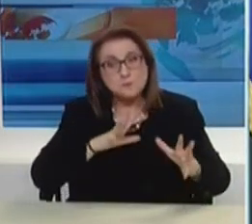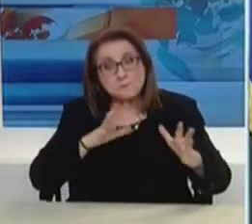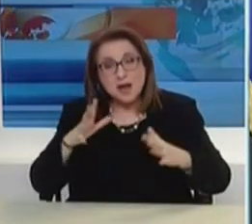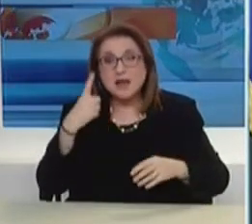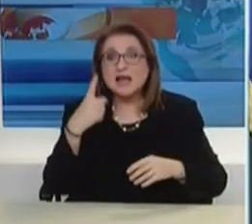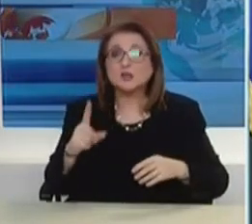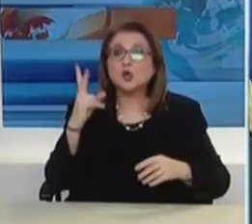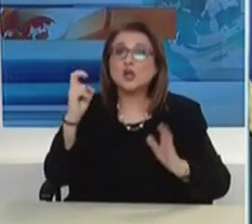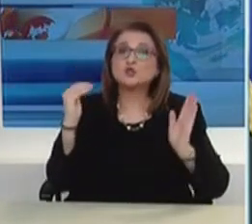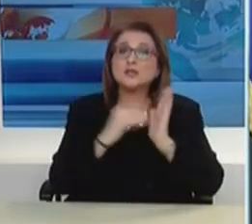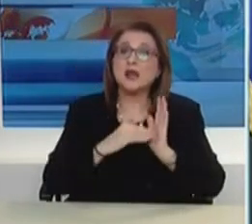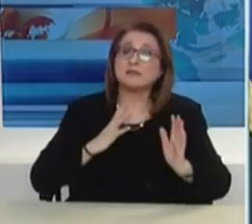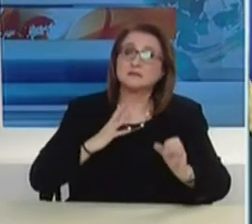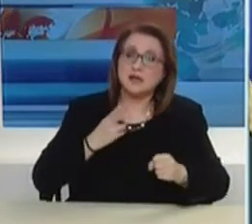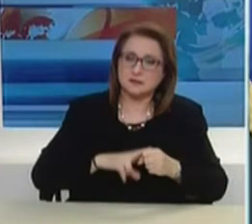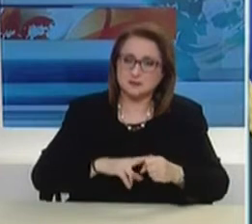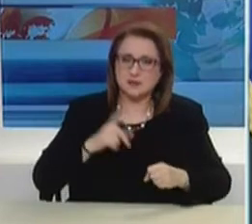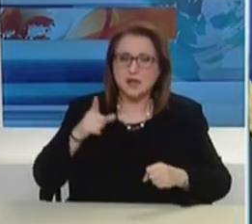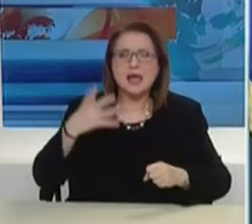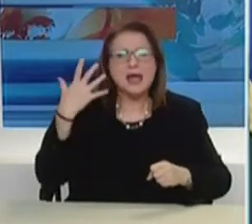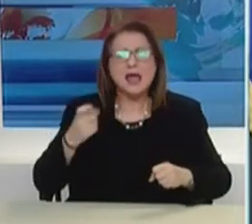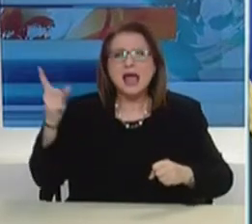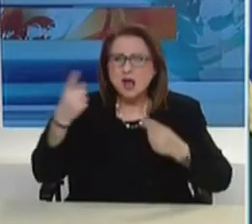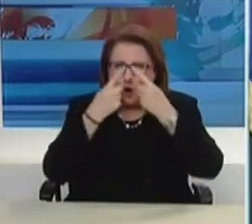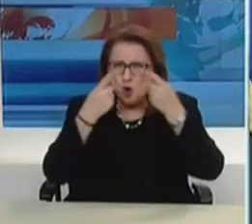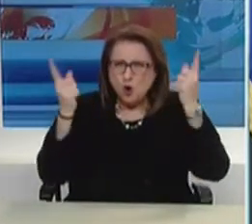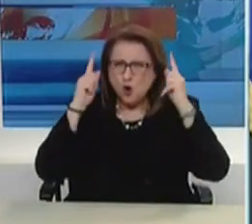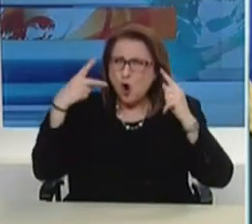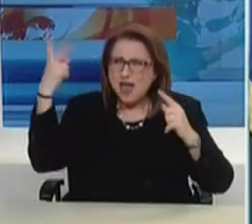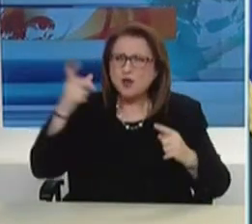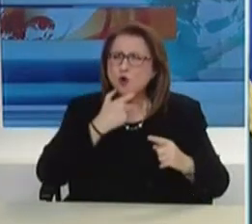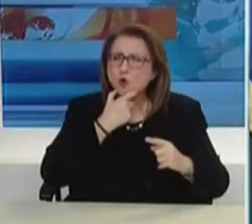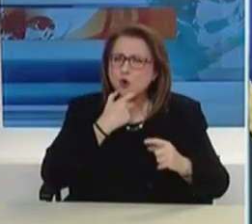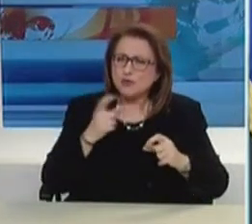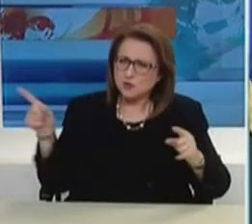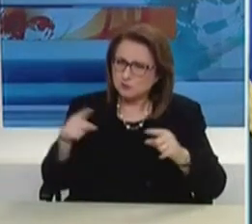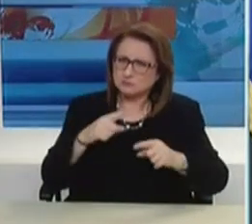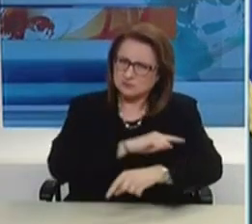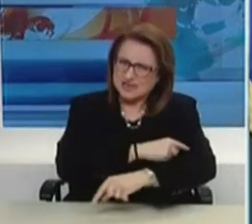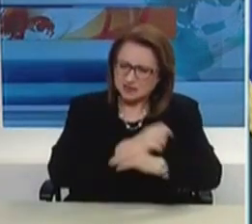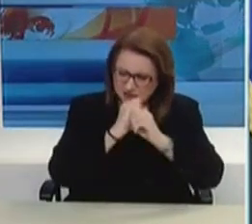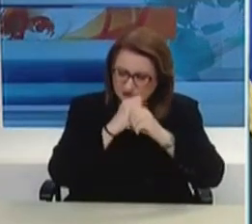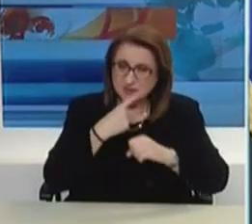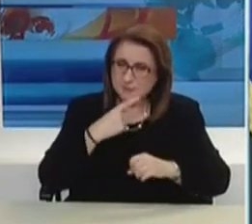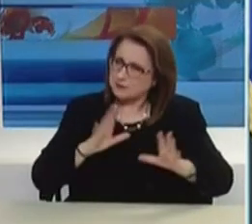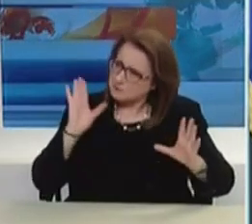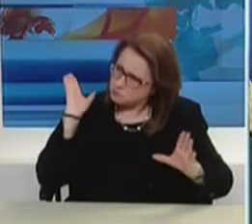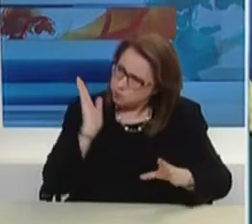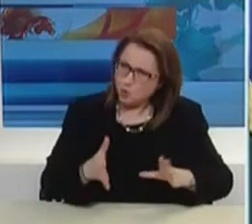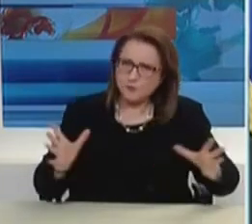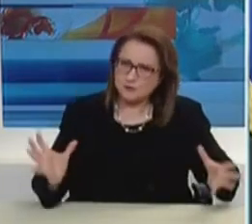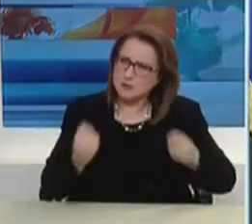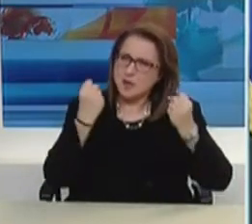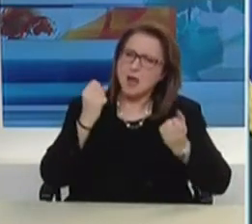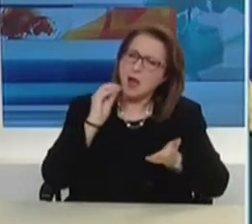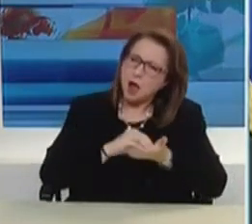Οι συνάδελφοί μου επιστήμονες από το Κολέγιο Imperial του Λονδίνου εκτιμούν πως πολύ περισσότεροι θάνατοι θα αποφευθούν εάν τα μέτρα παραμείνουν